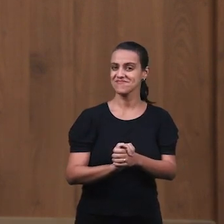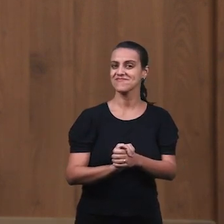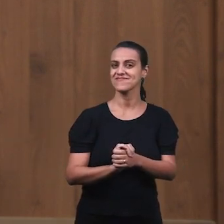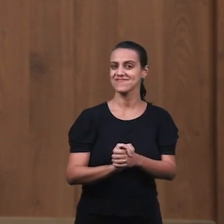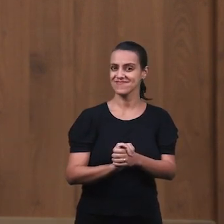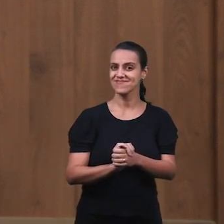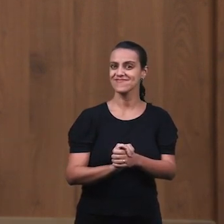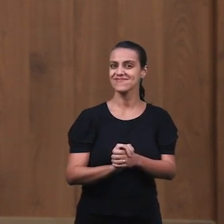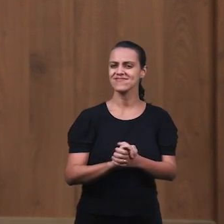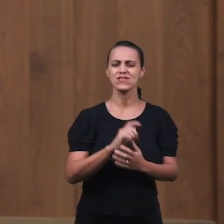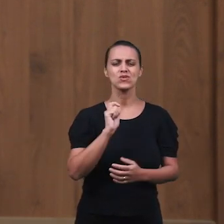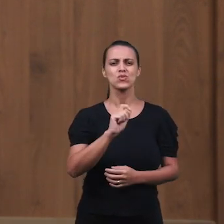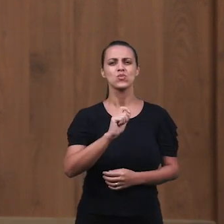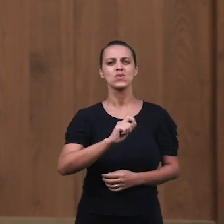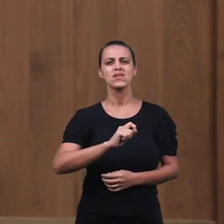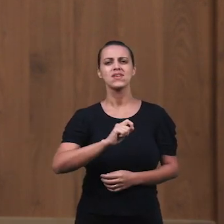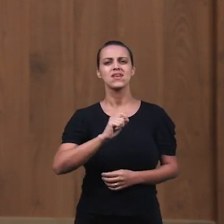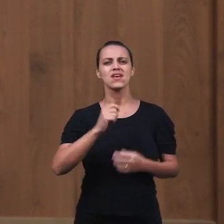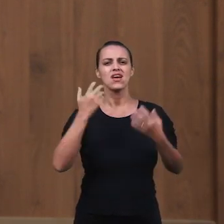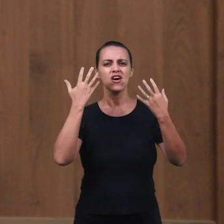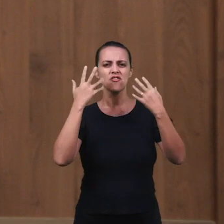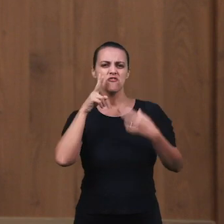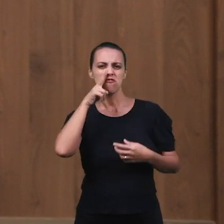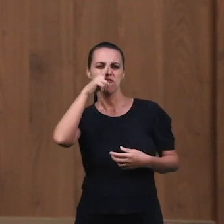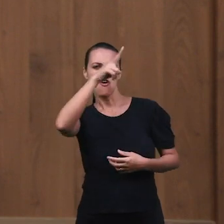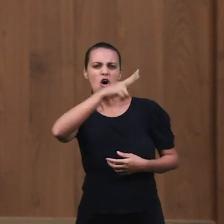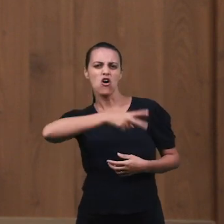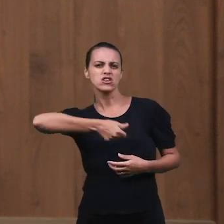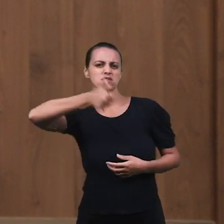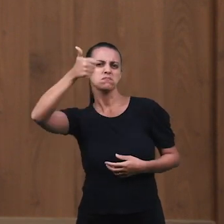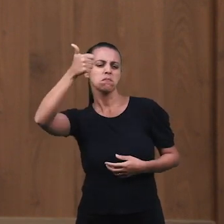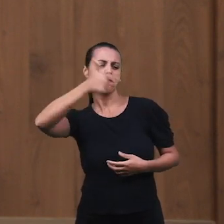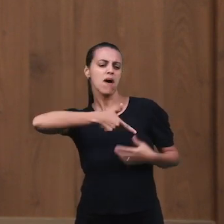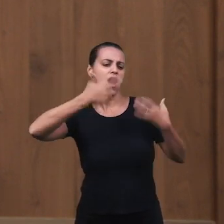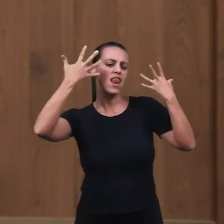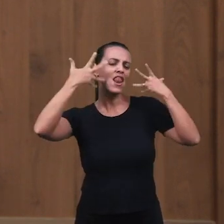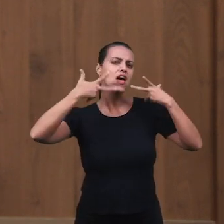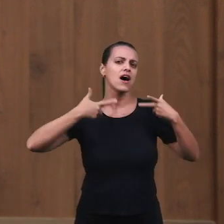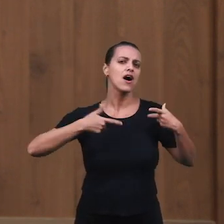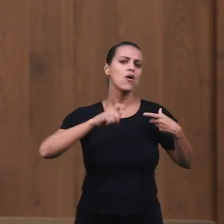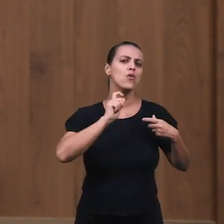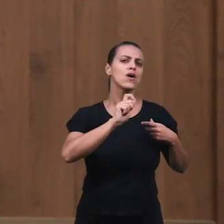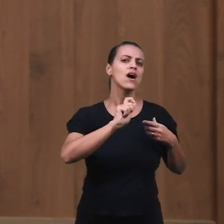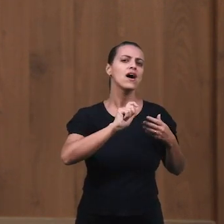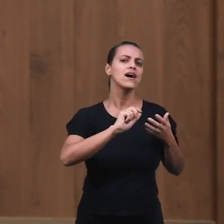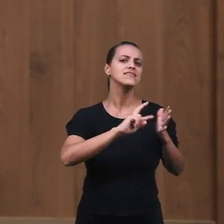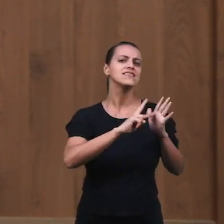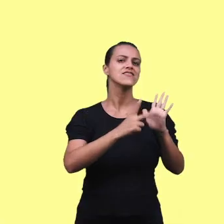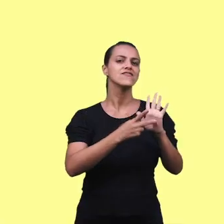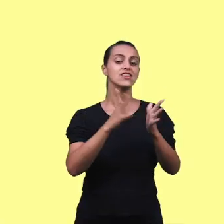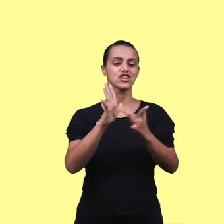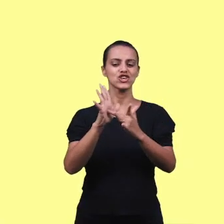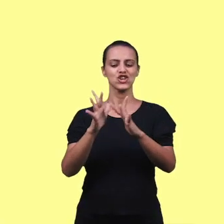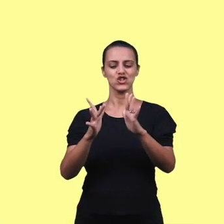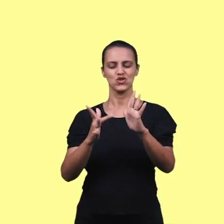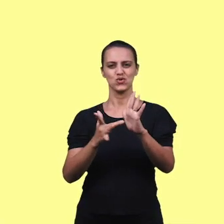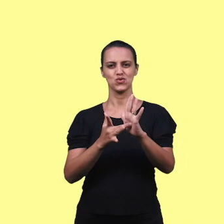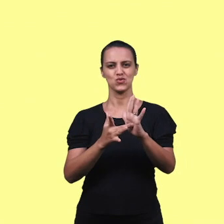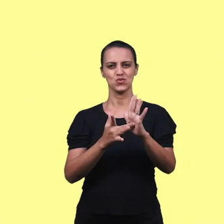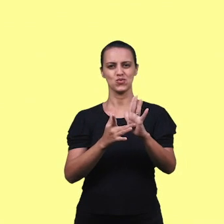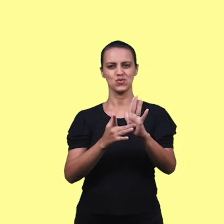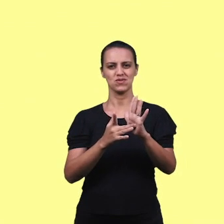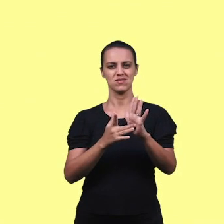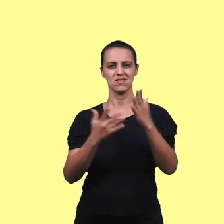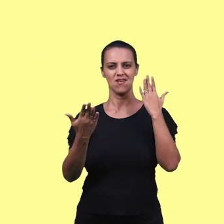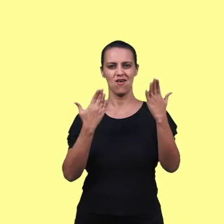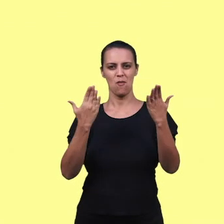chose merveilleuse! Qu'est-ce qu'il y a plus fort que le lion? Qui est le lion? C'est Jésus, le lion de la tribu de Juda, qui